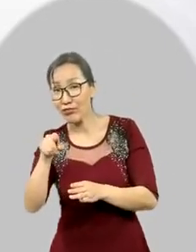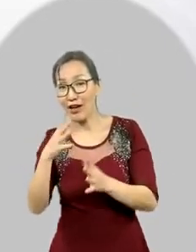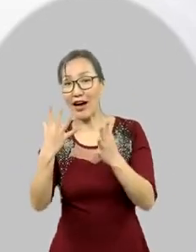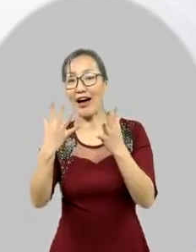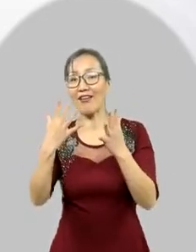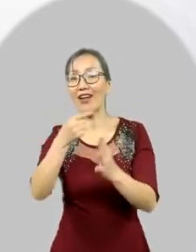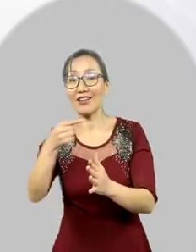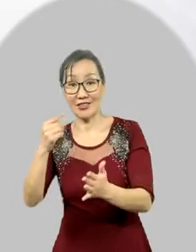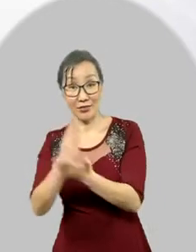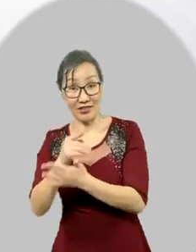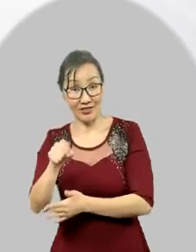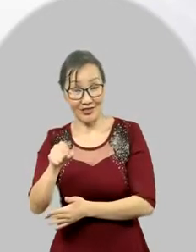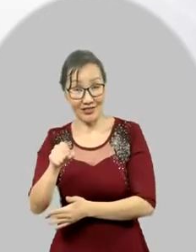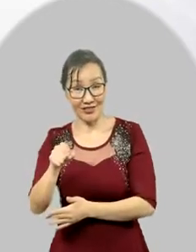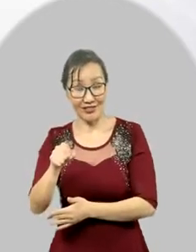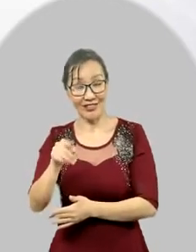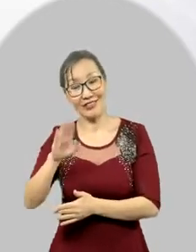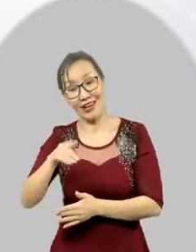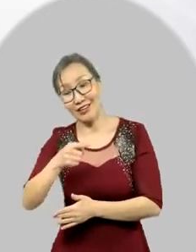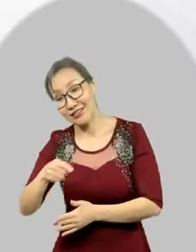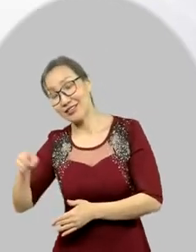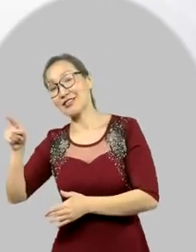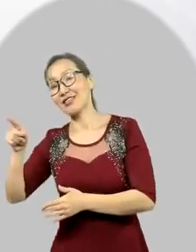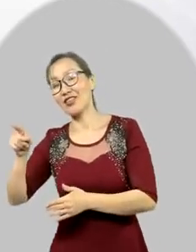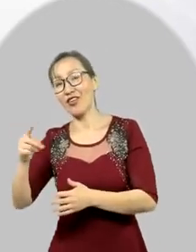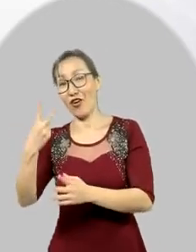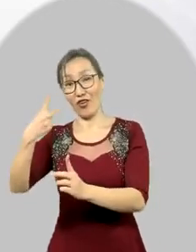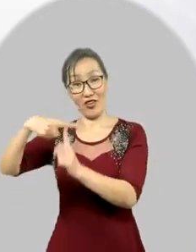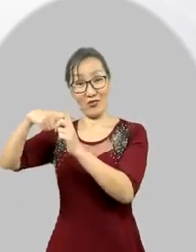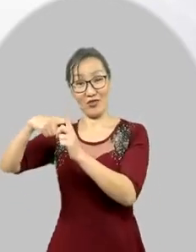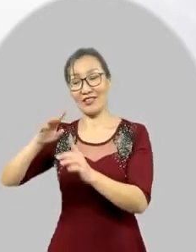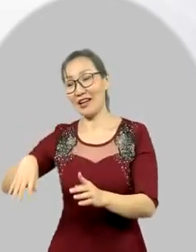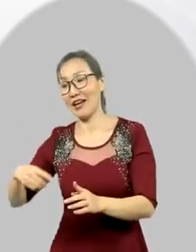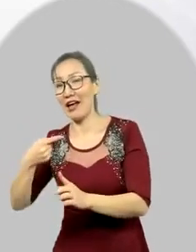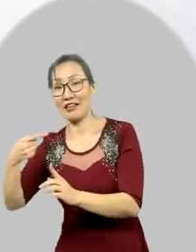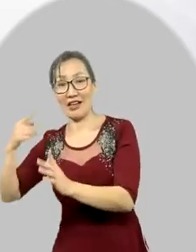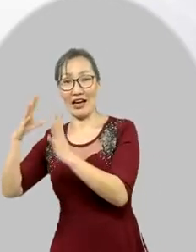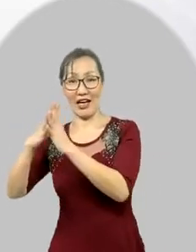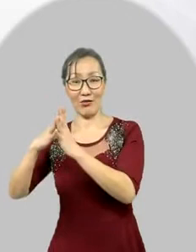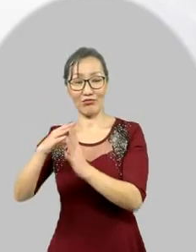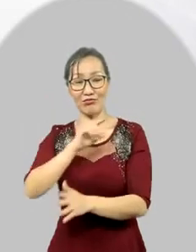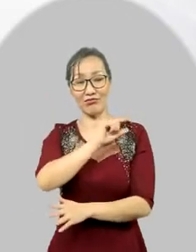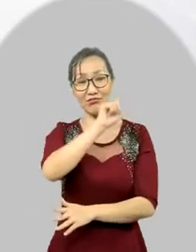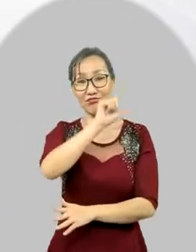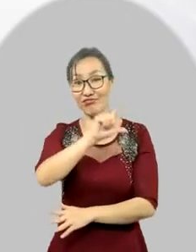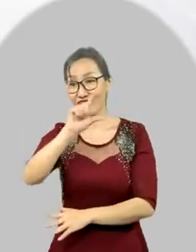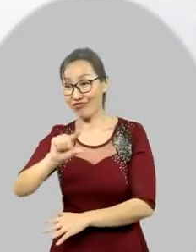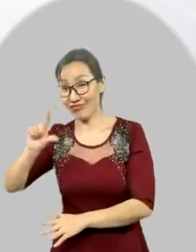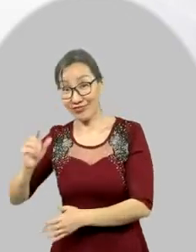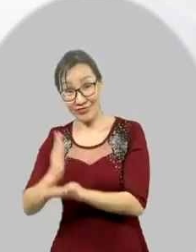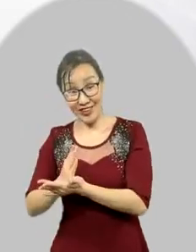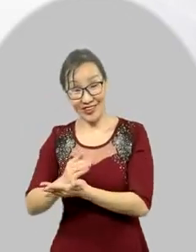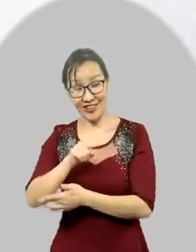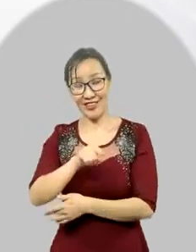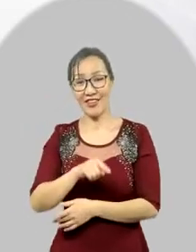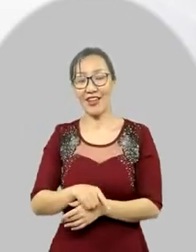10-аар хасагдсан байна. Дараагийн тоо 2-оор нэмэгдсэн, дараагийнх нь 10-аар буурсан. 2-оор